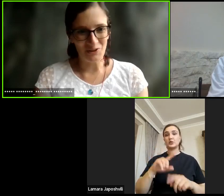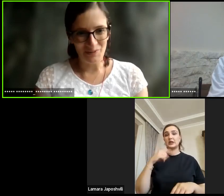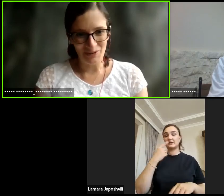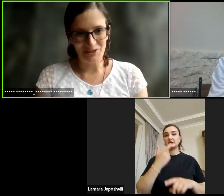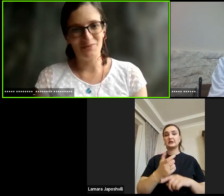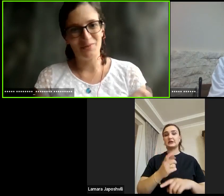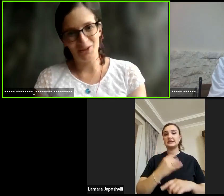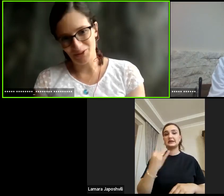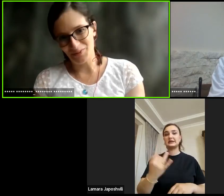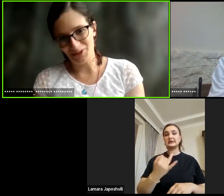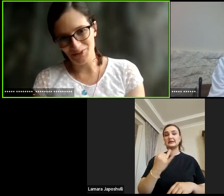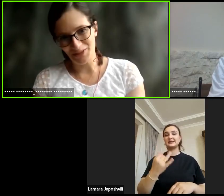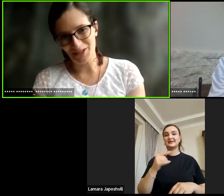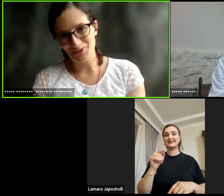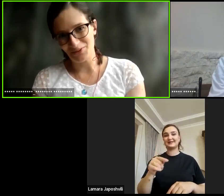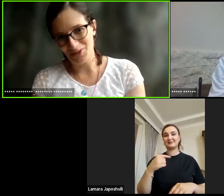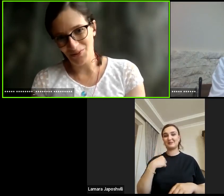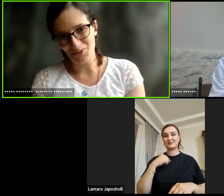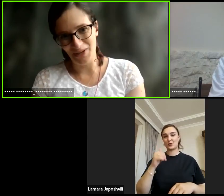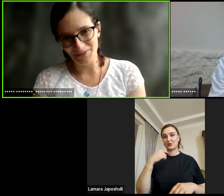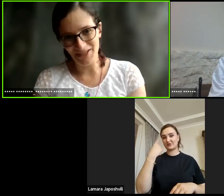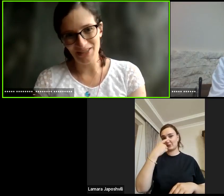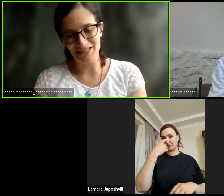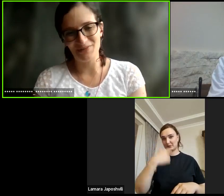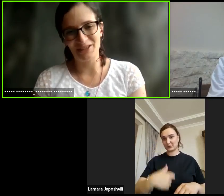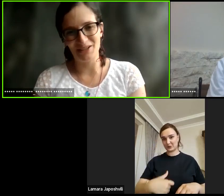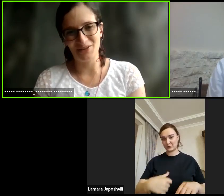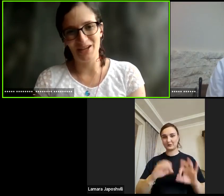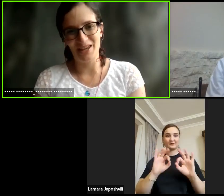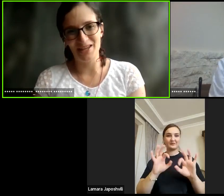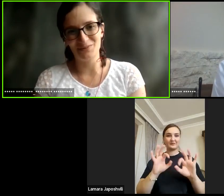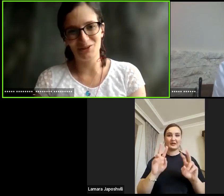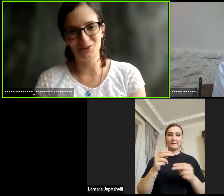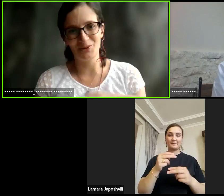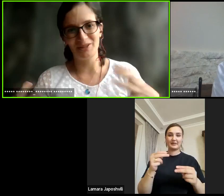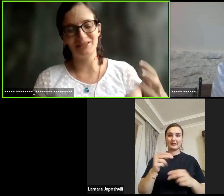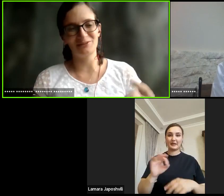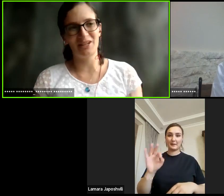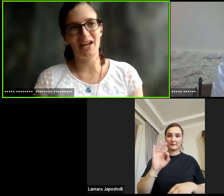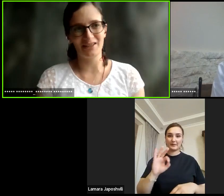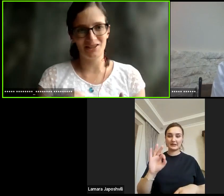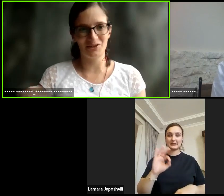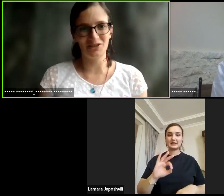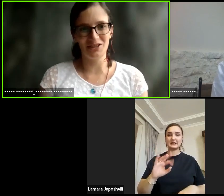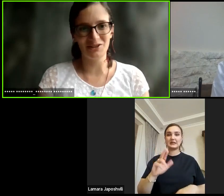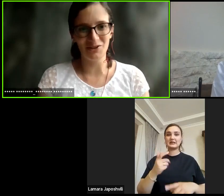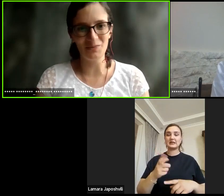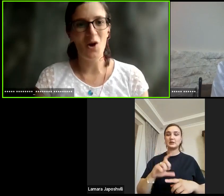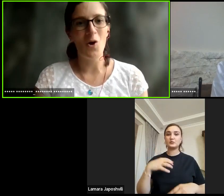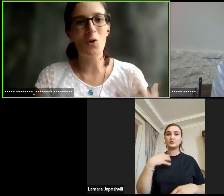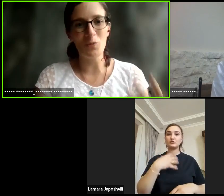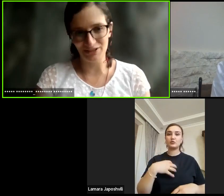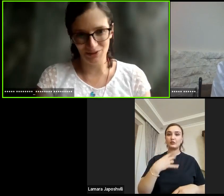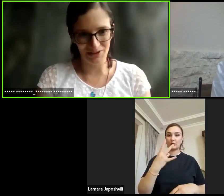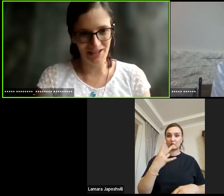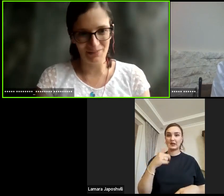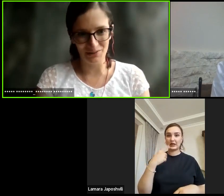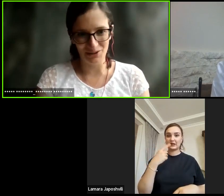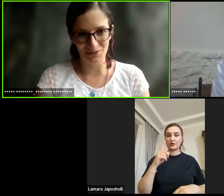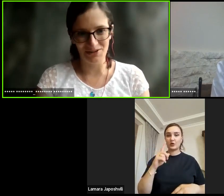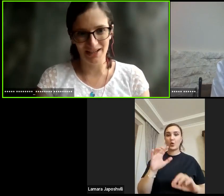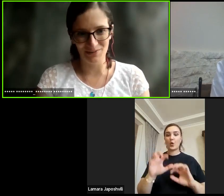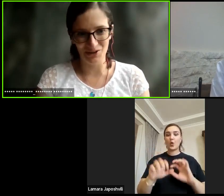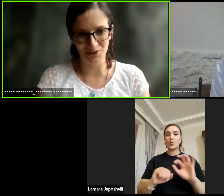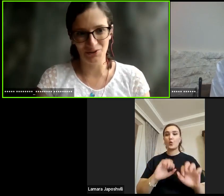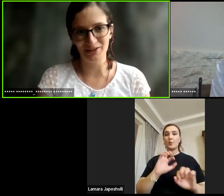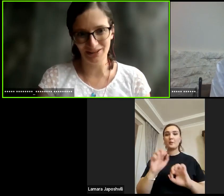ეს კოლაბორაცია მე როგორც ფიზიკური თერაპევტი ვსაუბრობ ამ თემაზე, მაგრამ ერთმნიშვნელოვნად უნდა აღინიშნოს ისიც, რომ ოკუპაციური